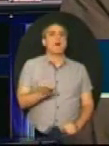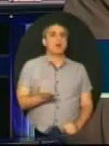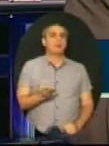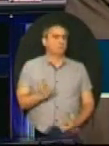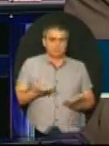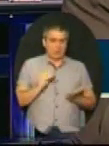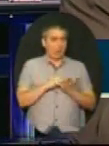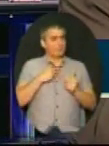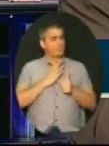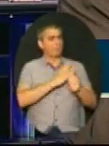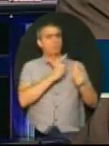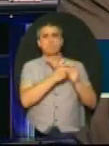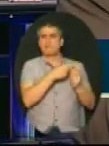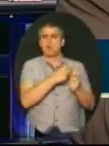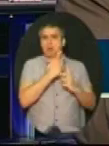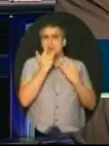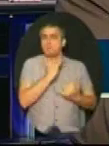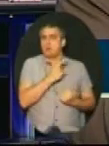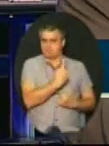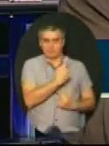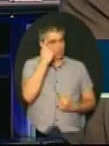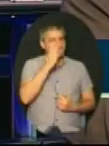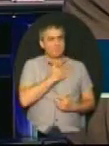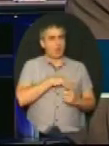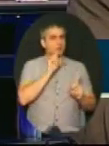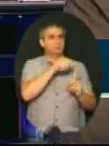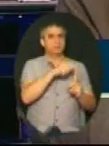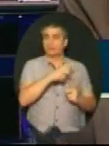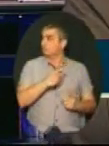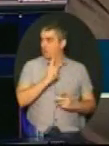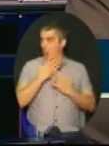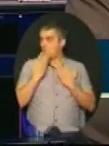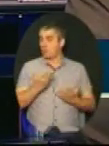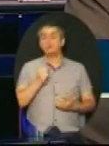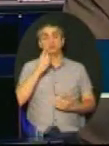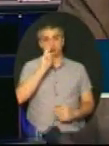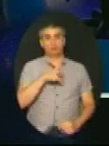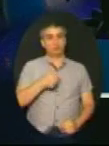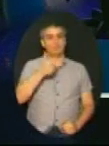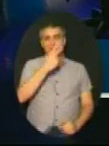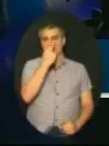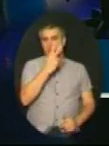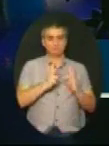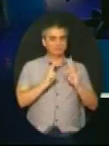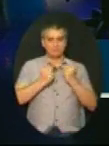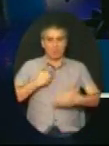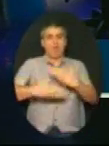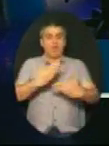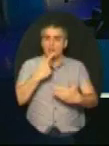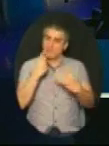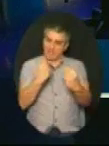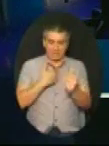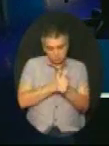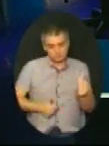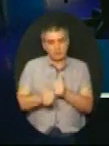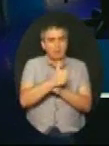למה שאנחנו נלך אחרי מפלגה שלא ברור לנו שהיא בעצמה יודעת לאן היא רוצה ללכת? היא לא ברורה. תראה, יש מנהיגים שאומרים את הציבור רץ, ואז אומרים, רגע, רגע, תנו לי לעקוף,